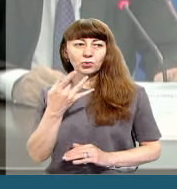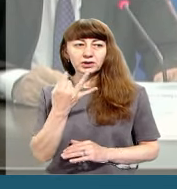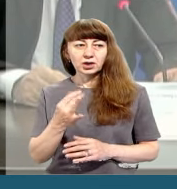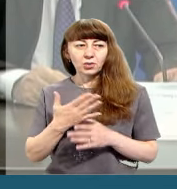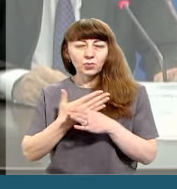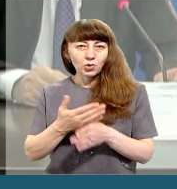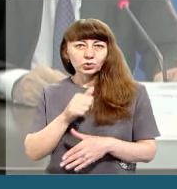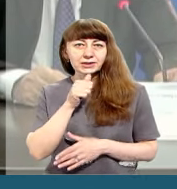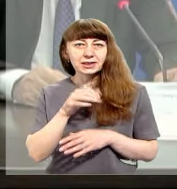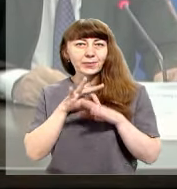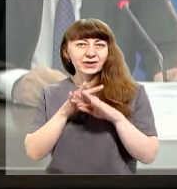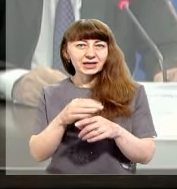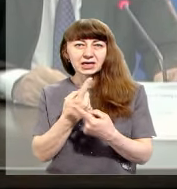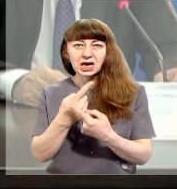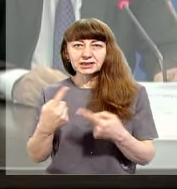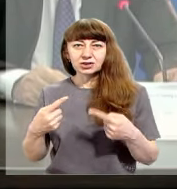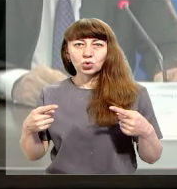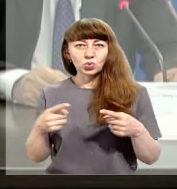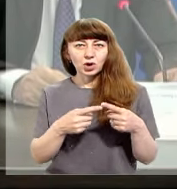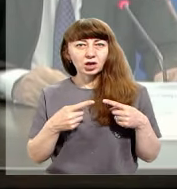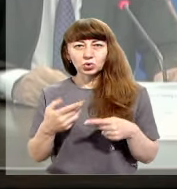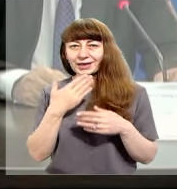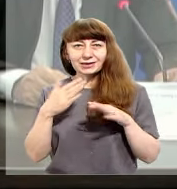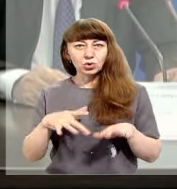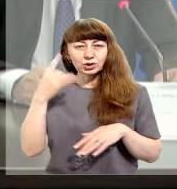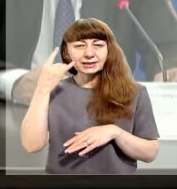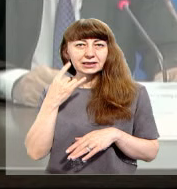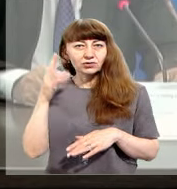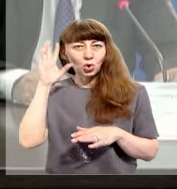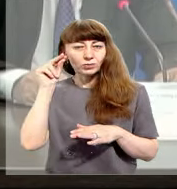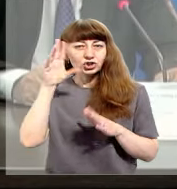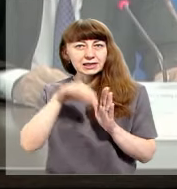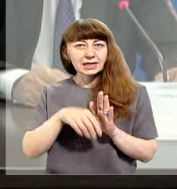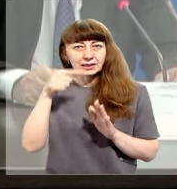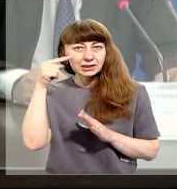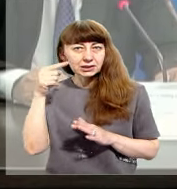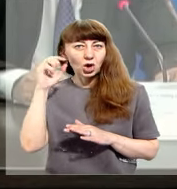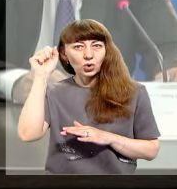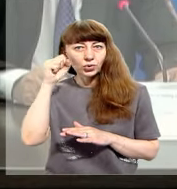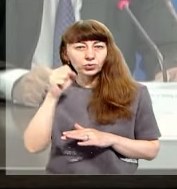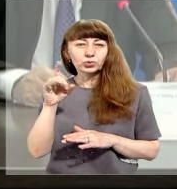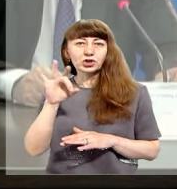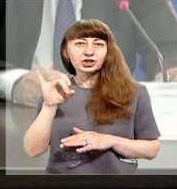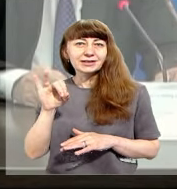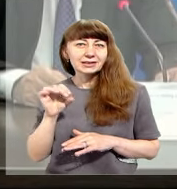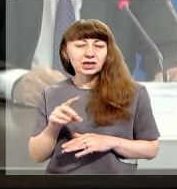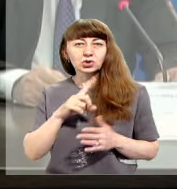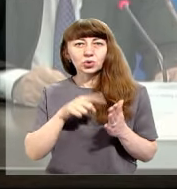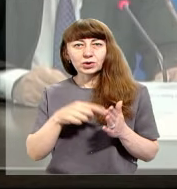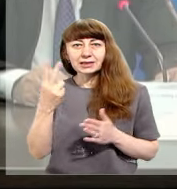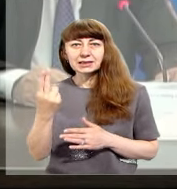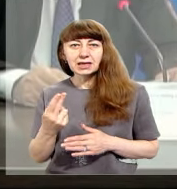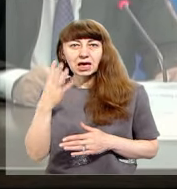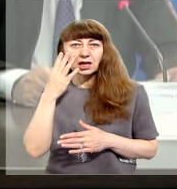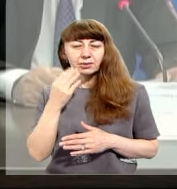Гуманитарная помощь в Костанай прибыла из разных уголков не только нашей страны, в том числе из Кыргызстана, Узбекистана, Таджикистана, из городов